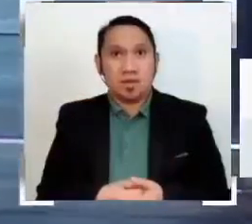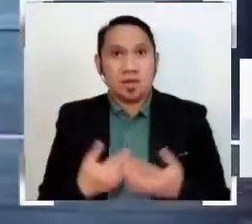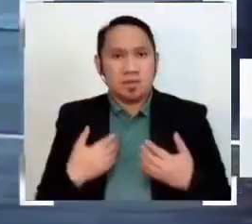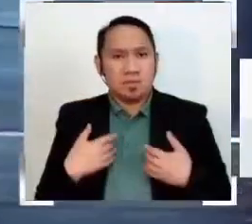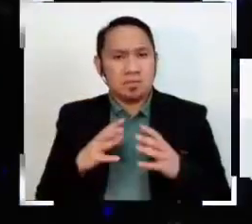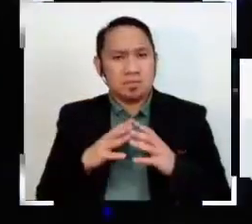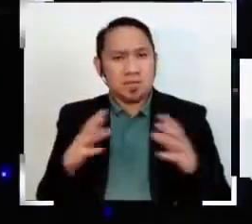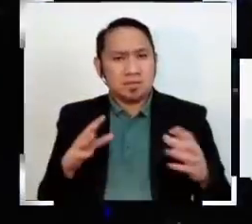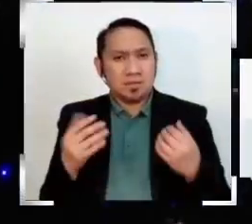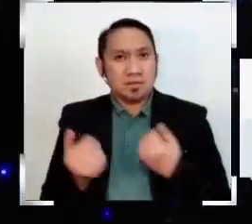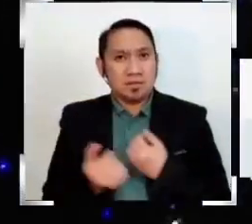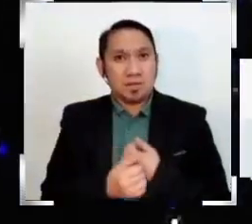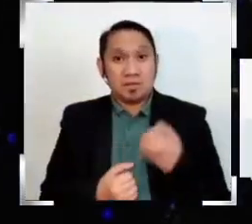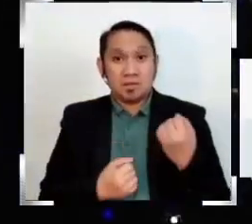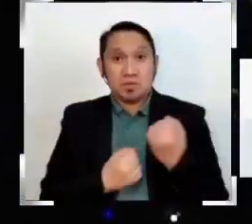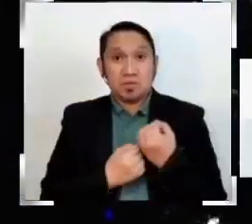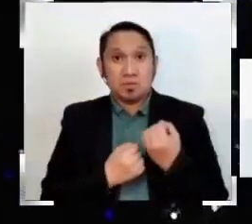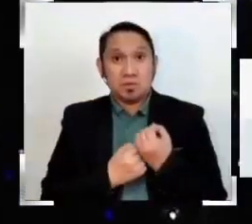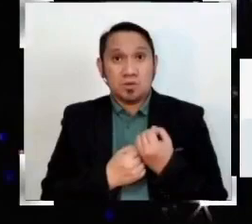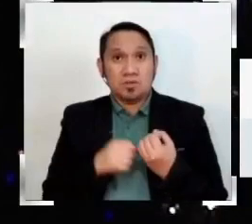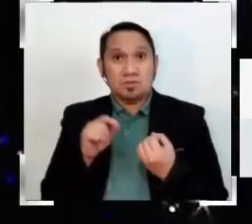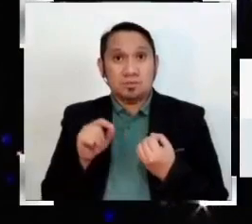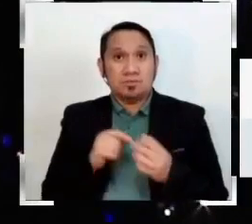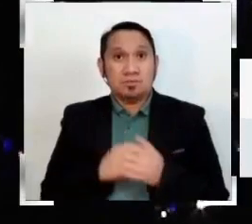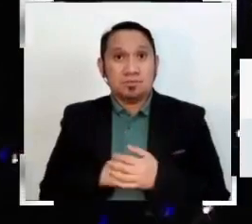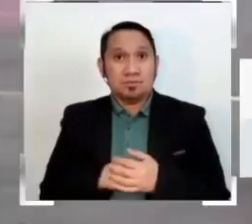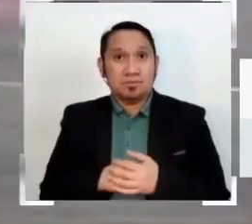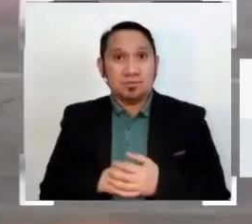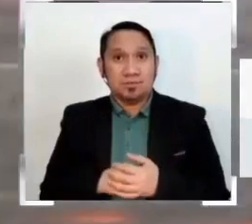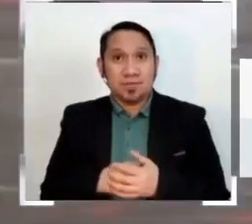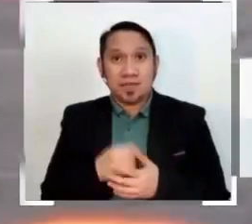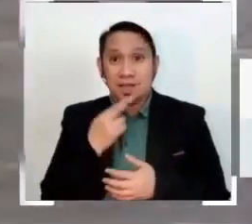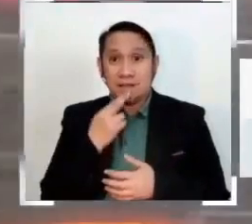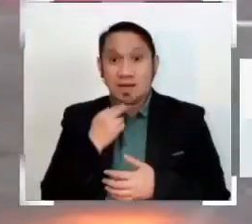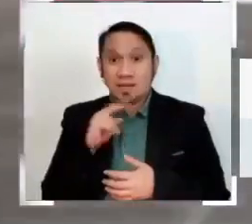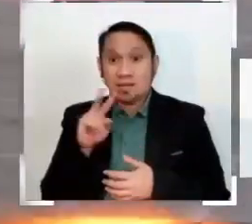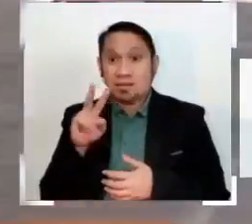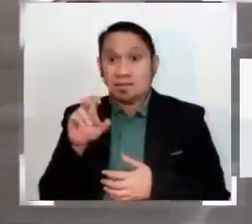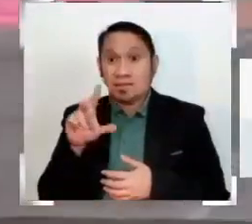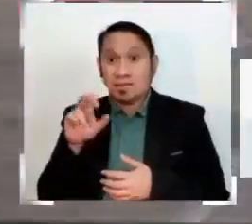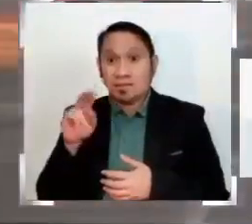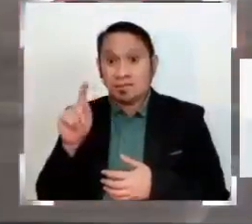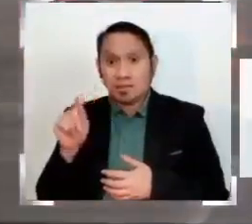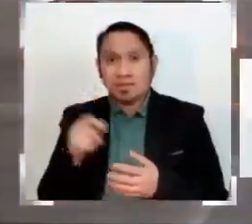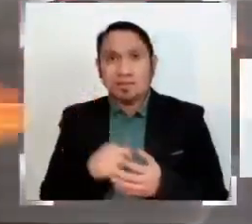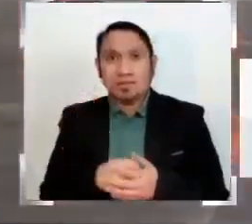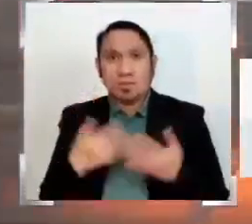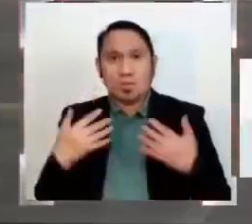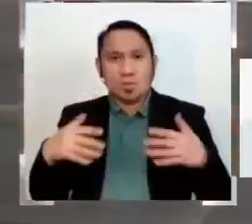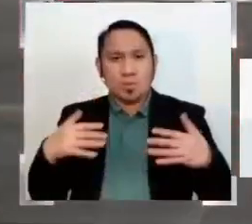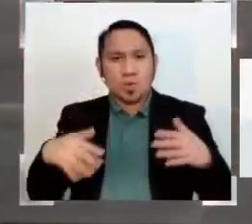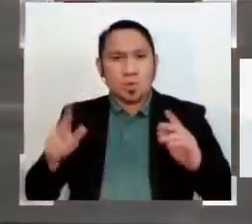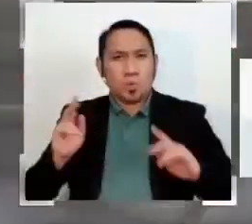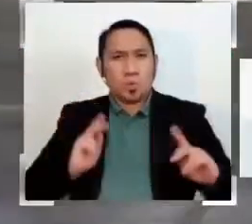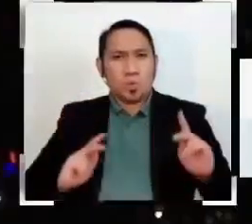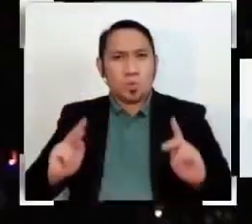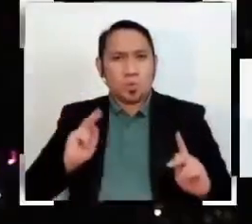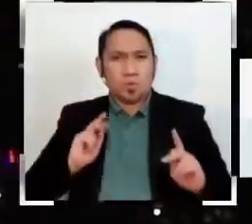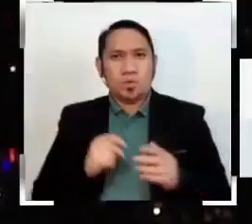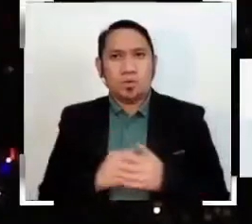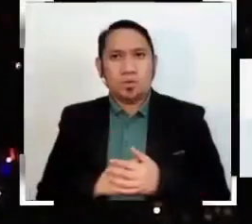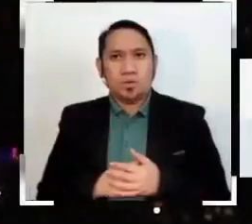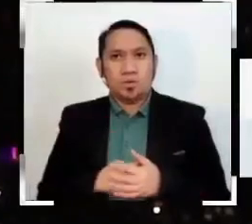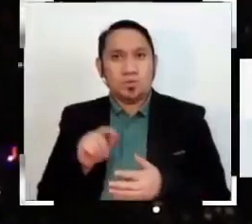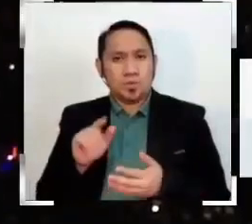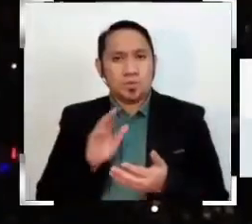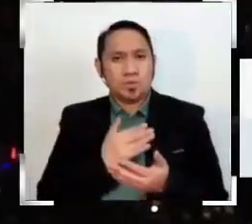ang RTV concert ng K-pop group na Red Velvet kagabi. Outstanding performances ang hatid ng grupo para sa kanilang songs gaya